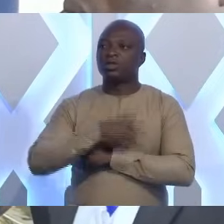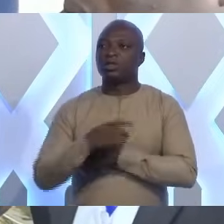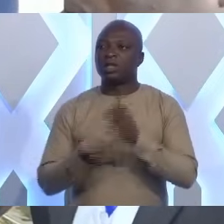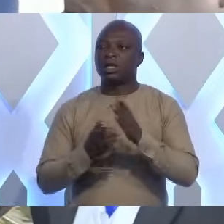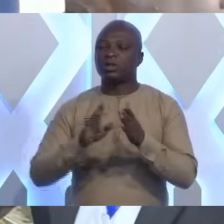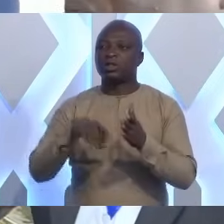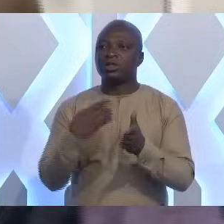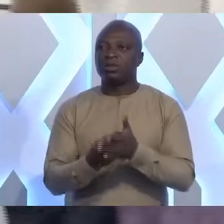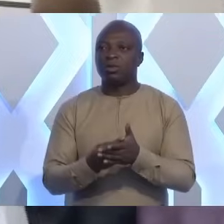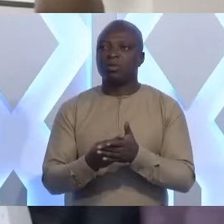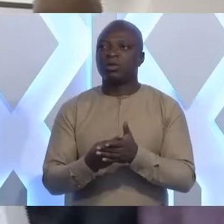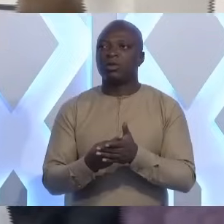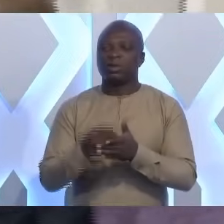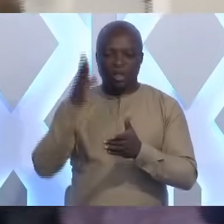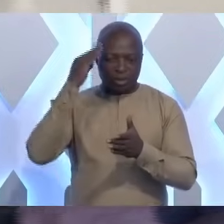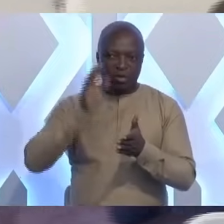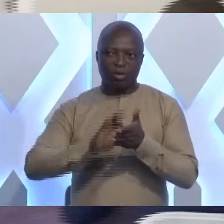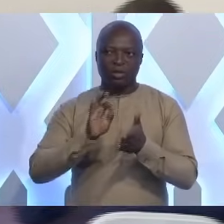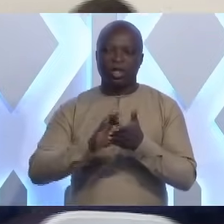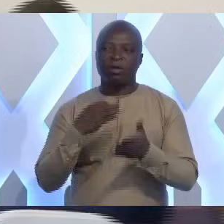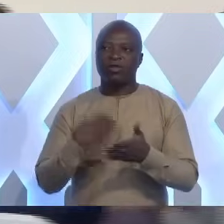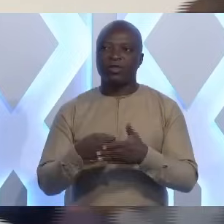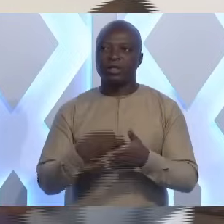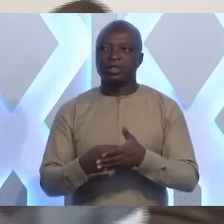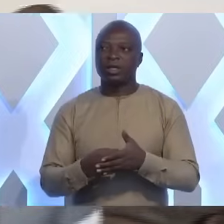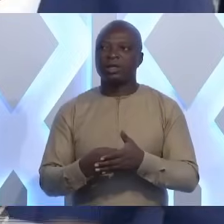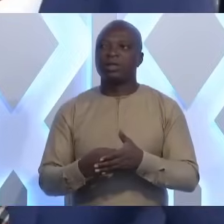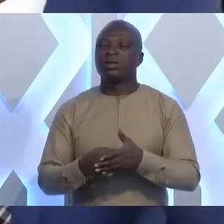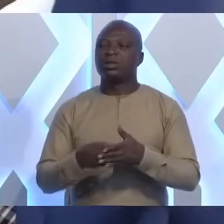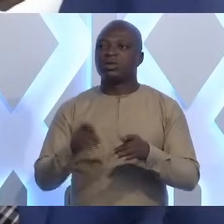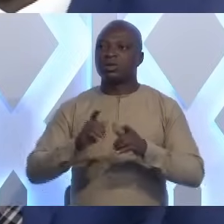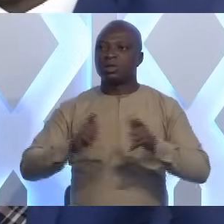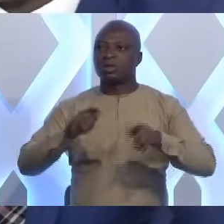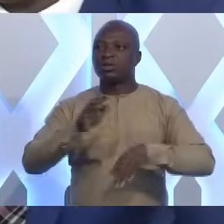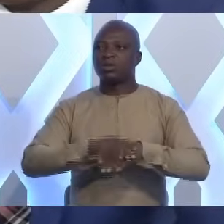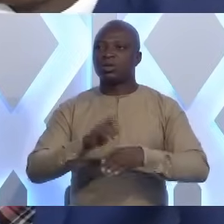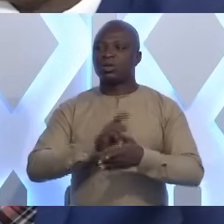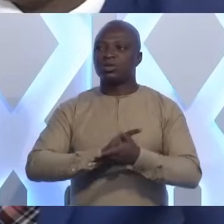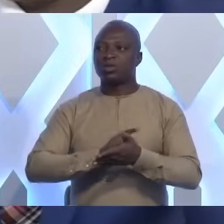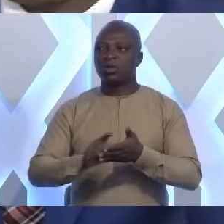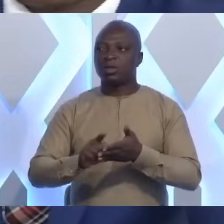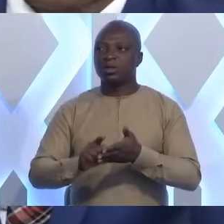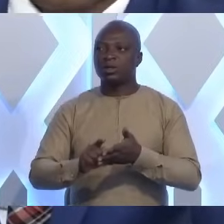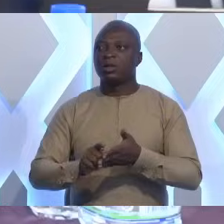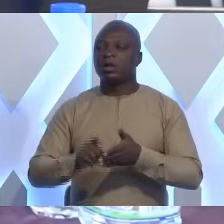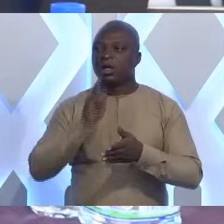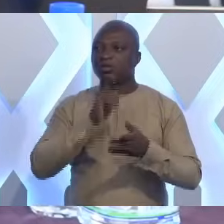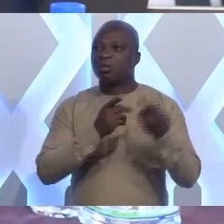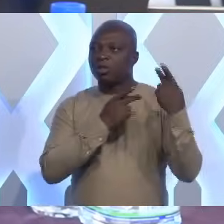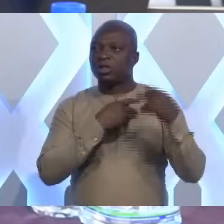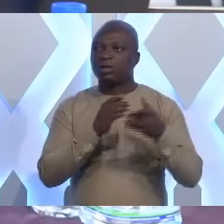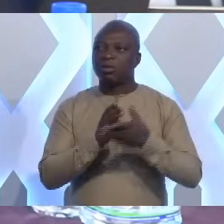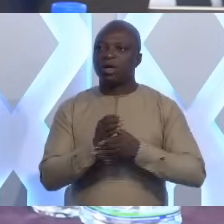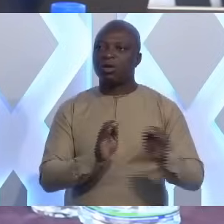diplôme d'expertise comptable et financière de l'UEMOA s'étendent sur une semaine. Elles sont portées par